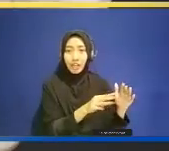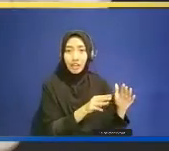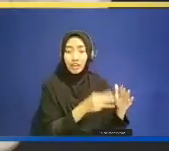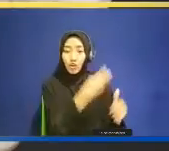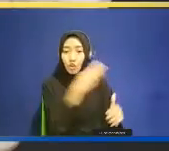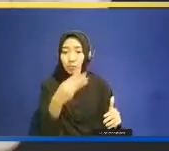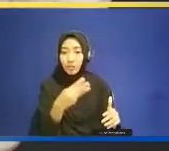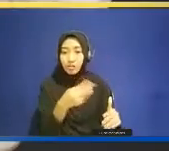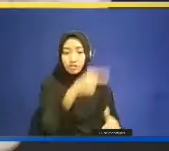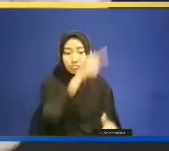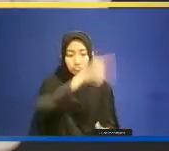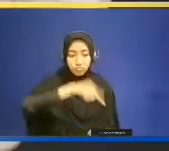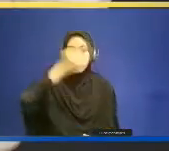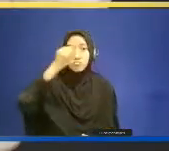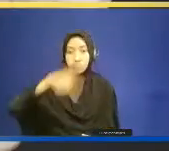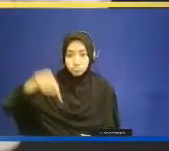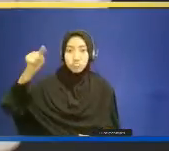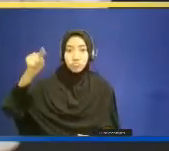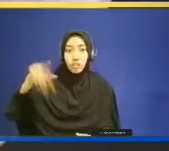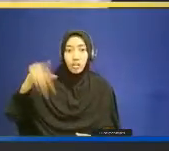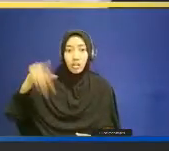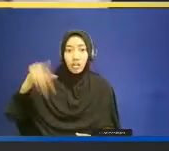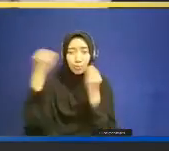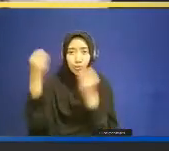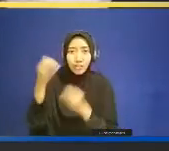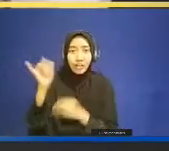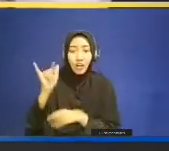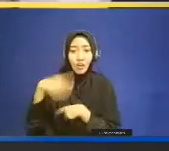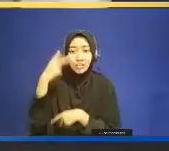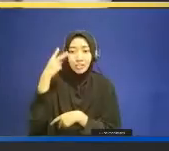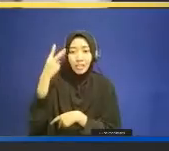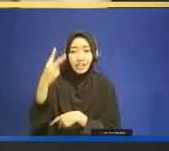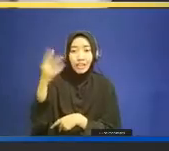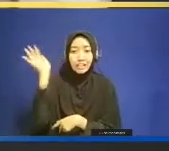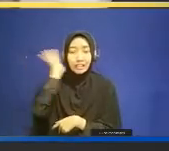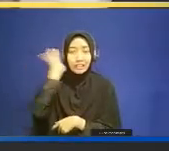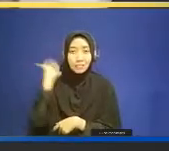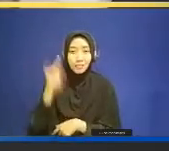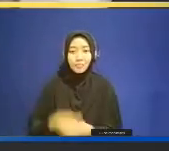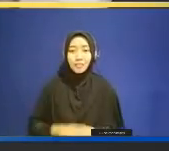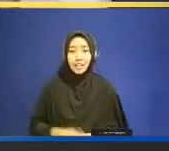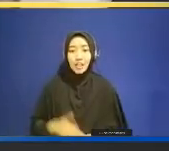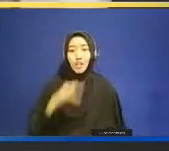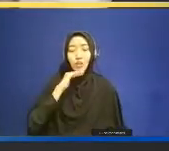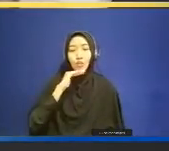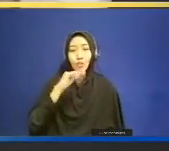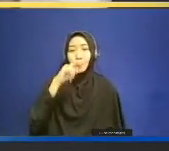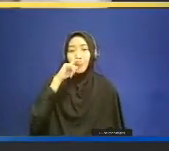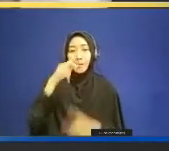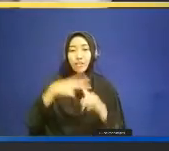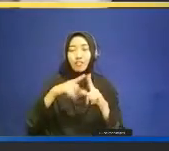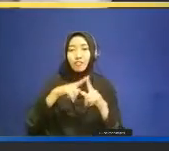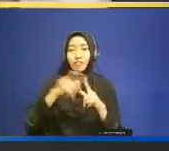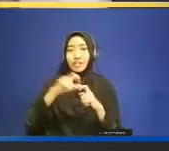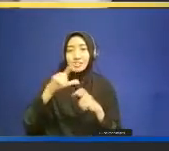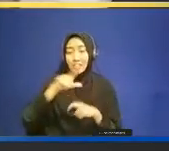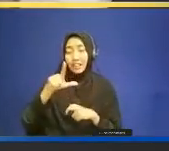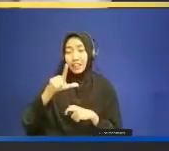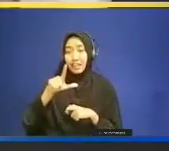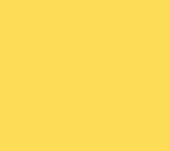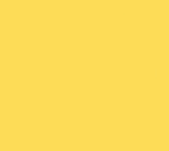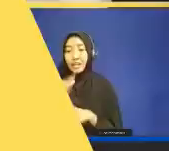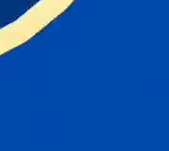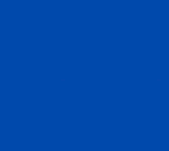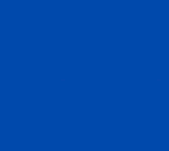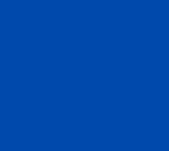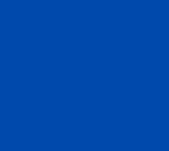coaster jadi naik-turun naik-turun lebih pusing lagi kayaknya kalau saya bisa denger kayak gitu nah kita masih nungguin Pak Faisal Basri tapi kita langsung